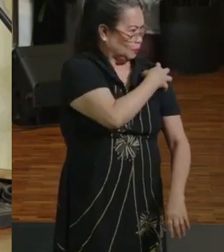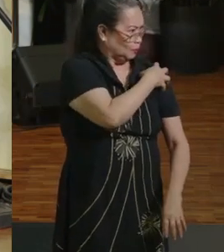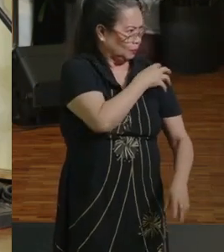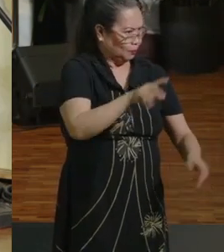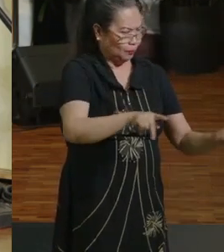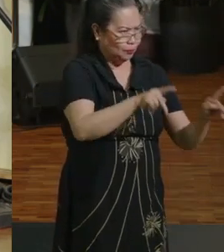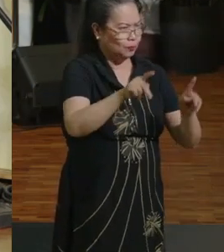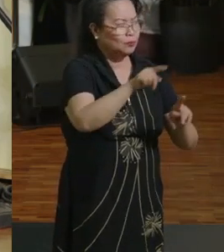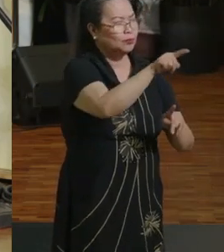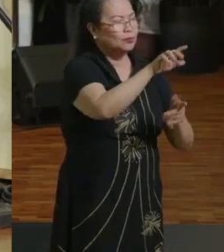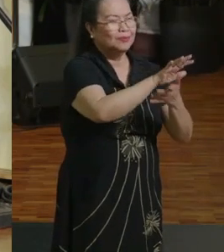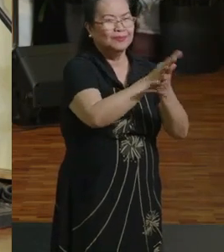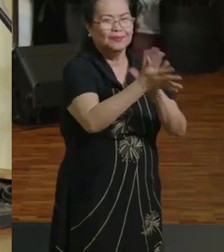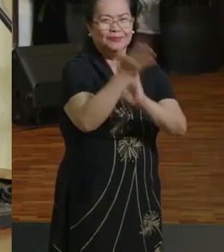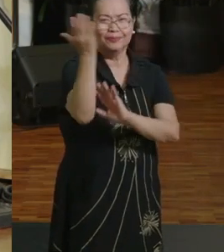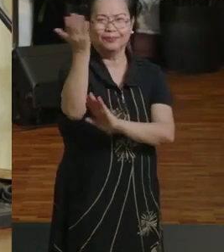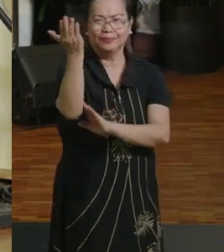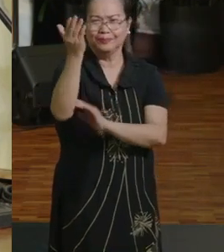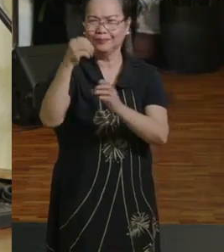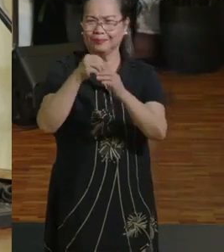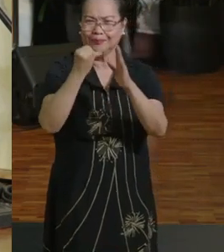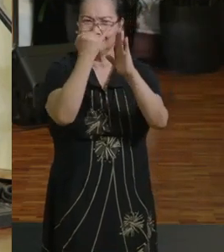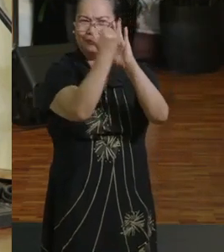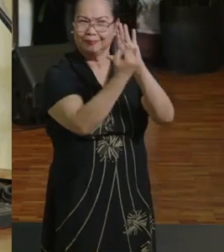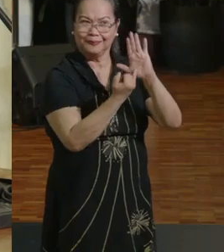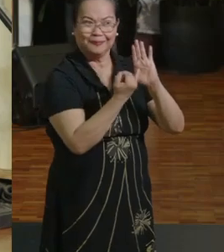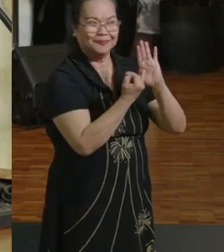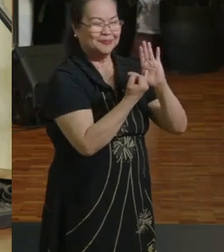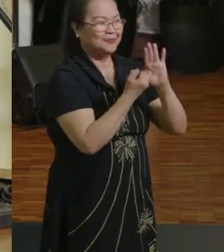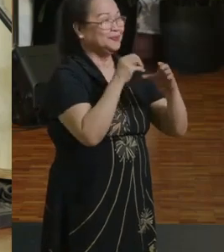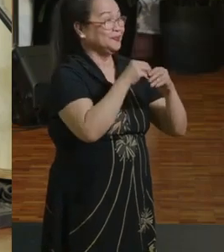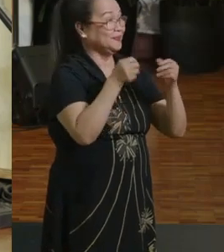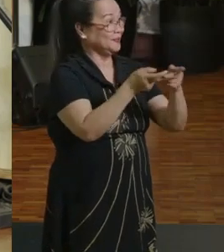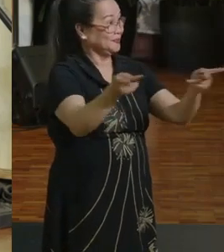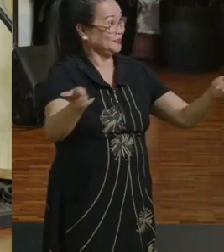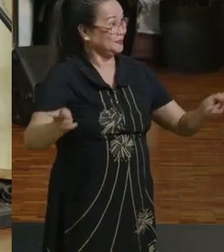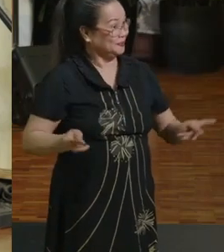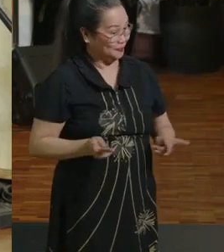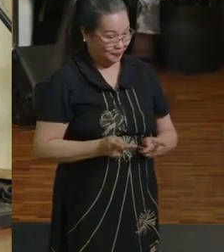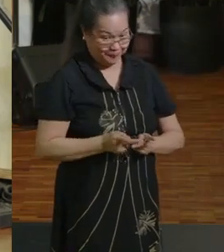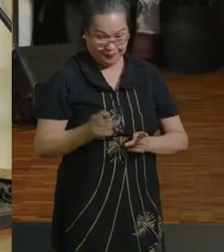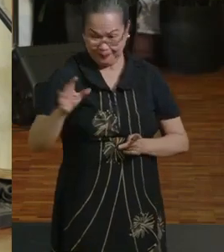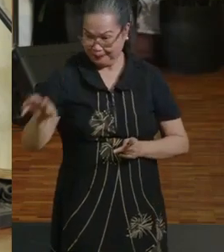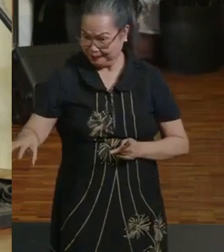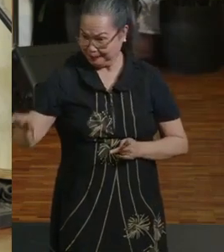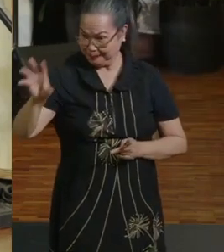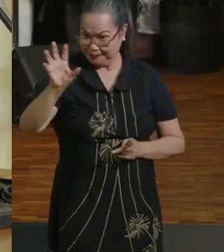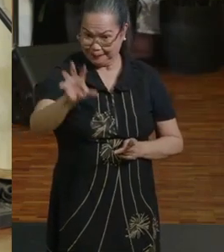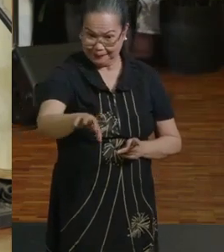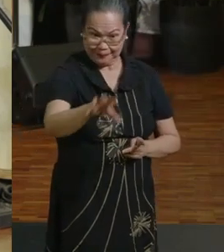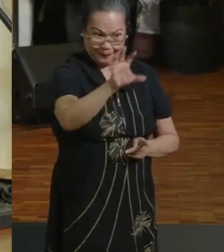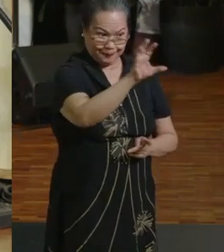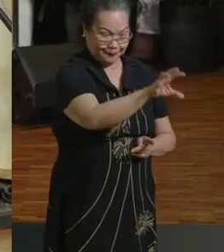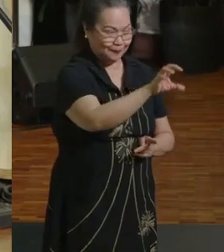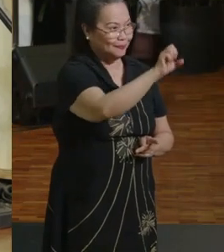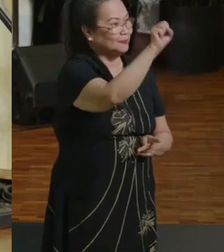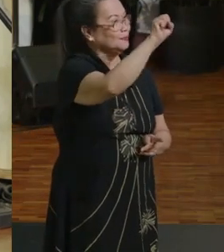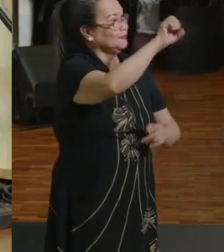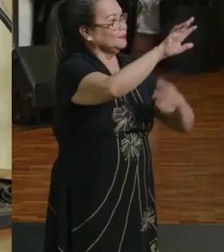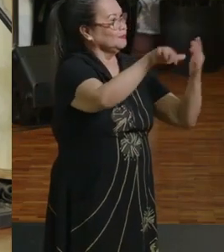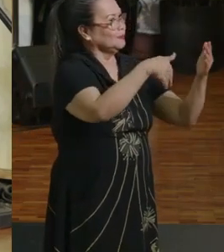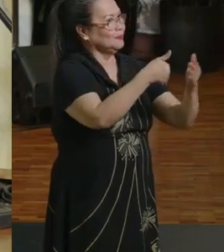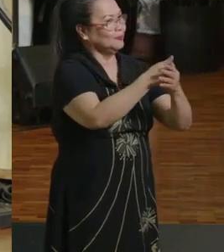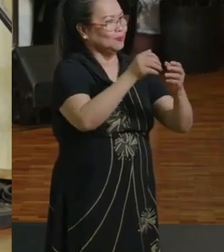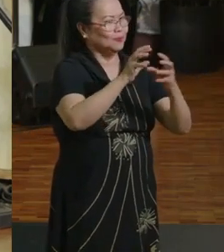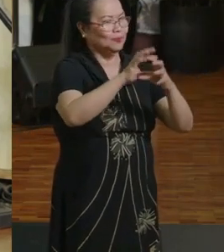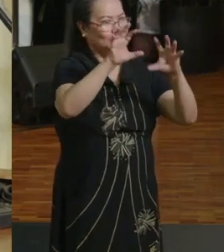be my witnesses in Jerusalem and in all Judea and Samaria and unto the